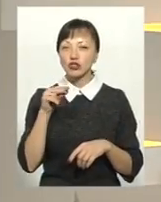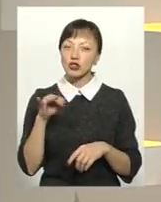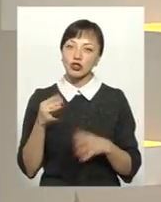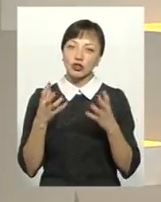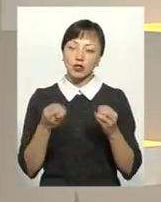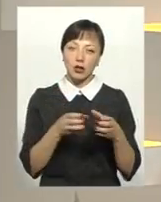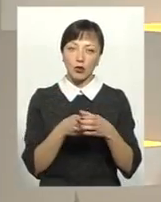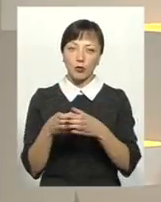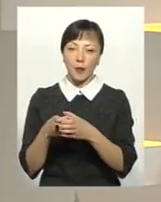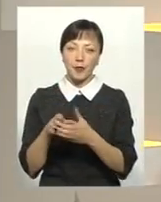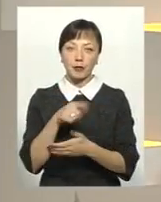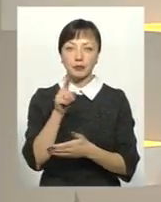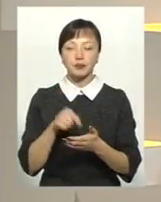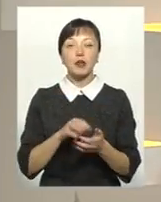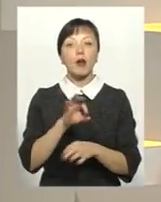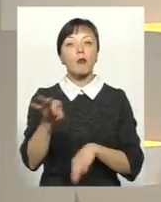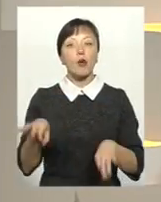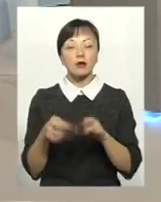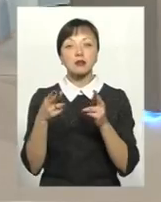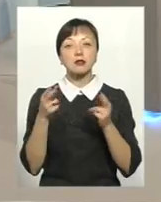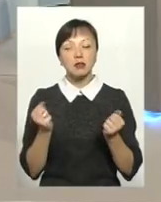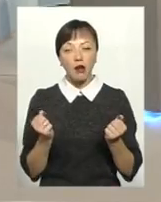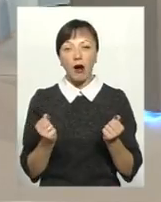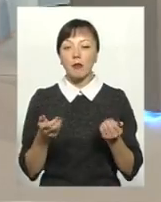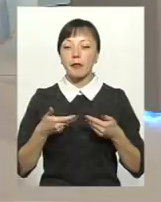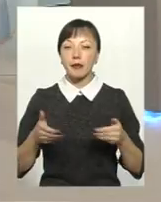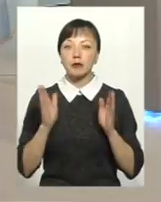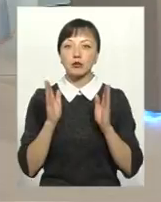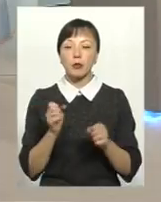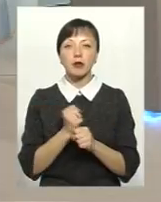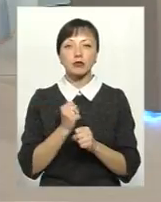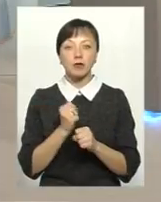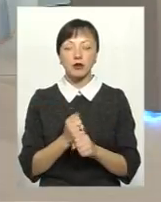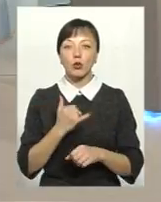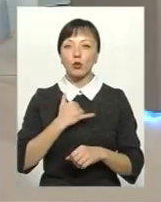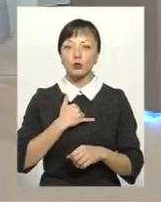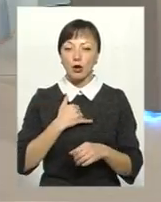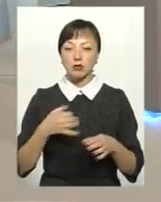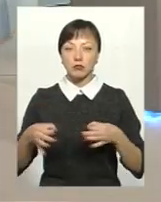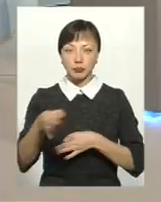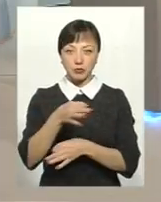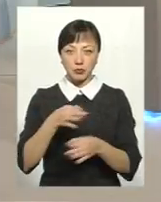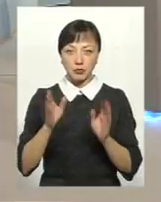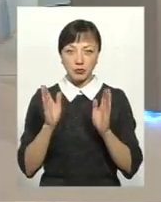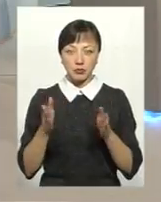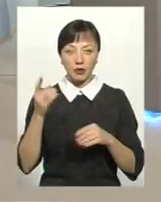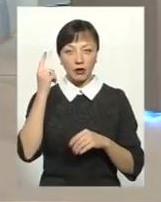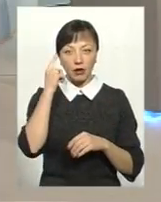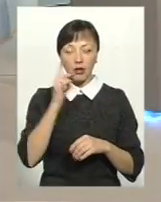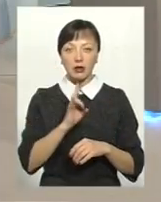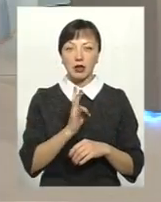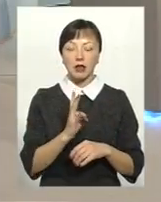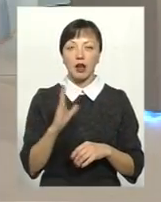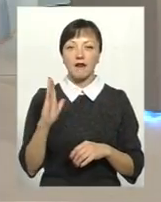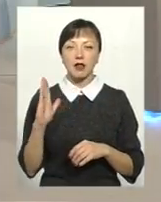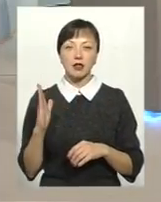якісь? Значить, проєкт то да, але ми будемо працювати, у нас якраз на круглому столі, я думаю, що Наталя Валентинівна,